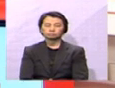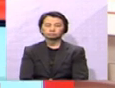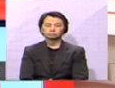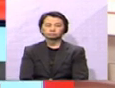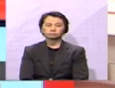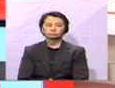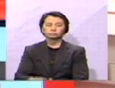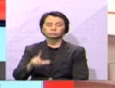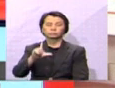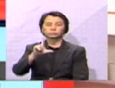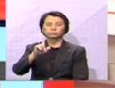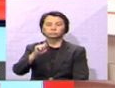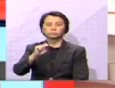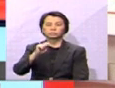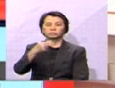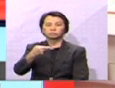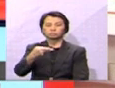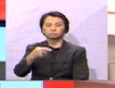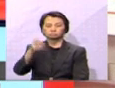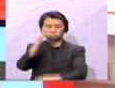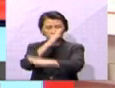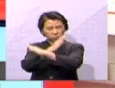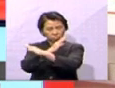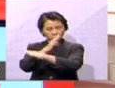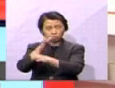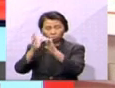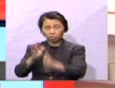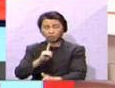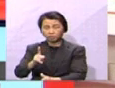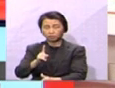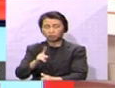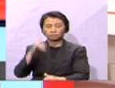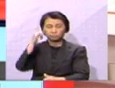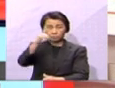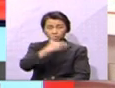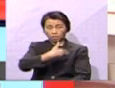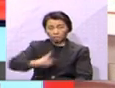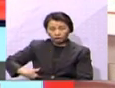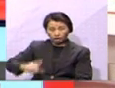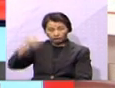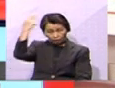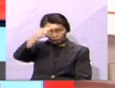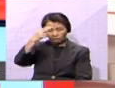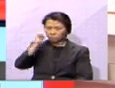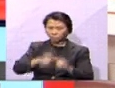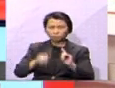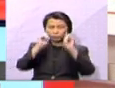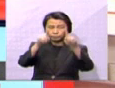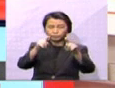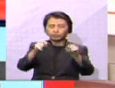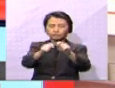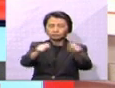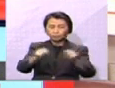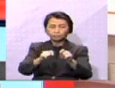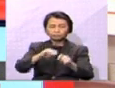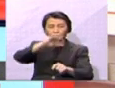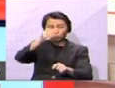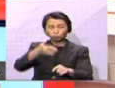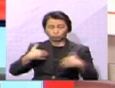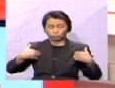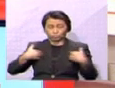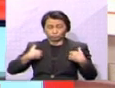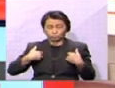lembaga tabung Haji th melarang umat Islam negara ini yang mengerjakan Haji dan umrah daripada melawat ladang unta berikutan kes jangkitan